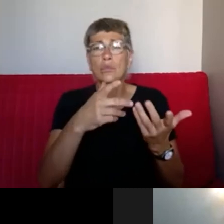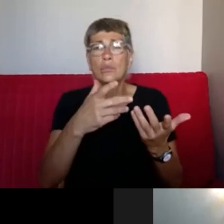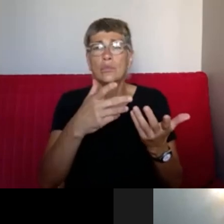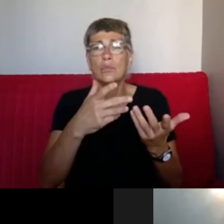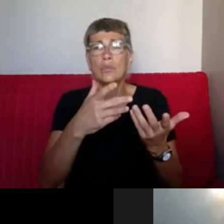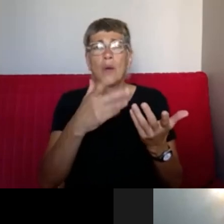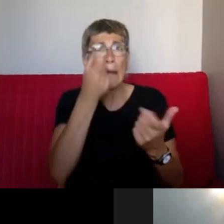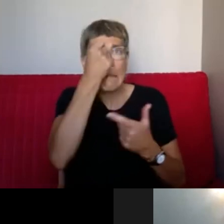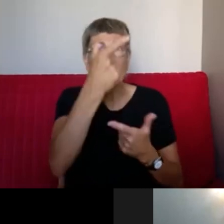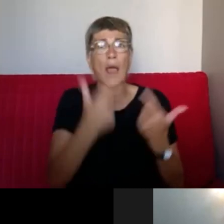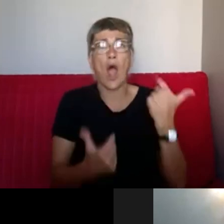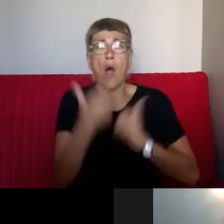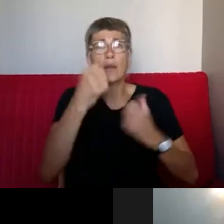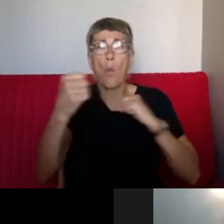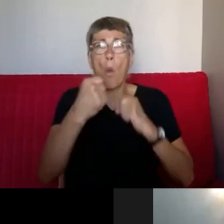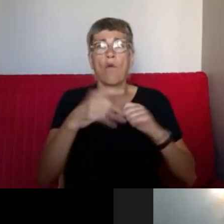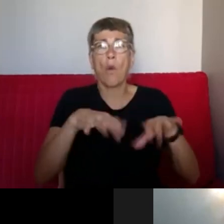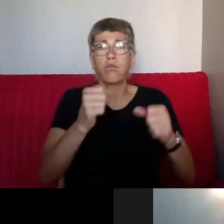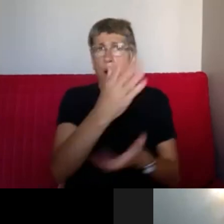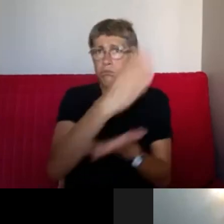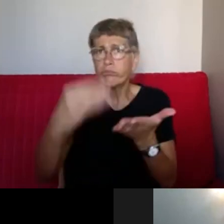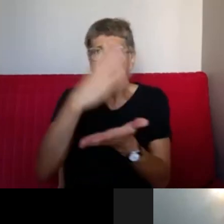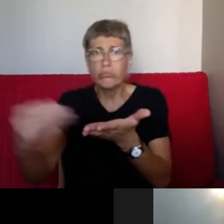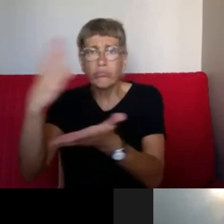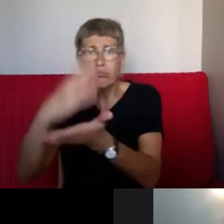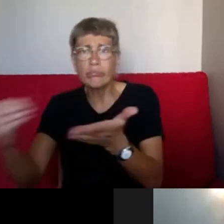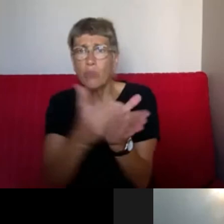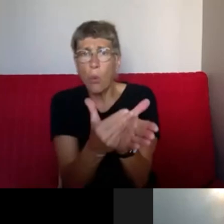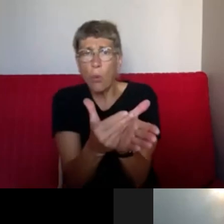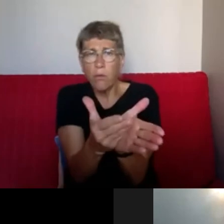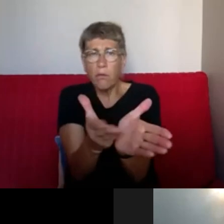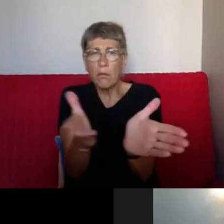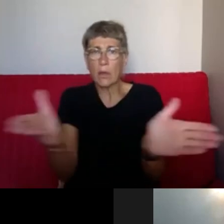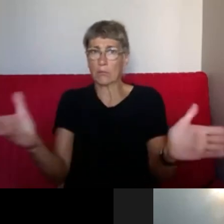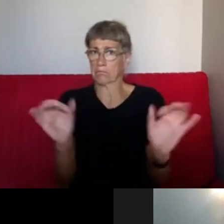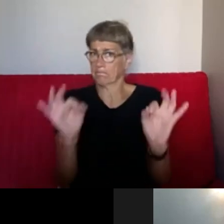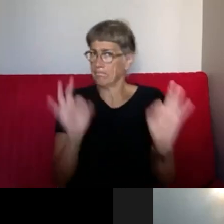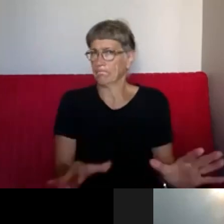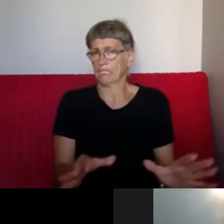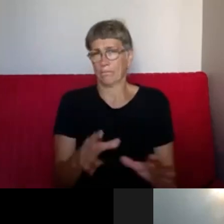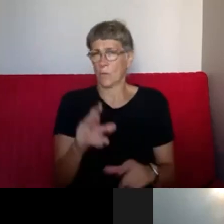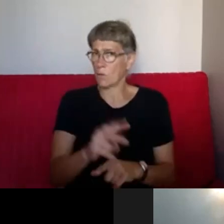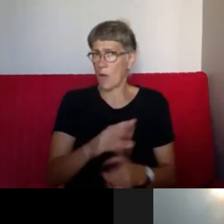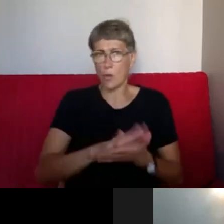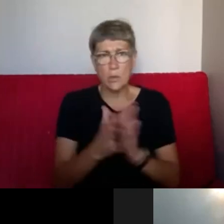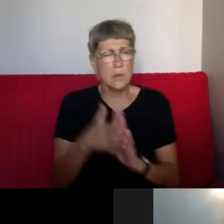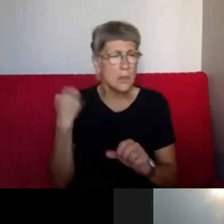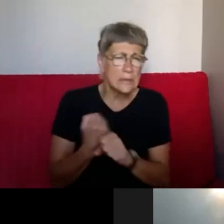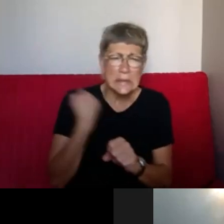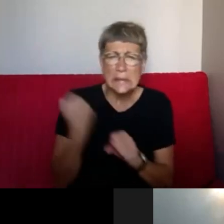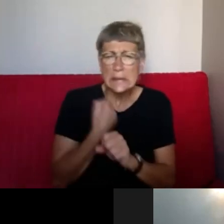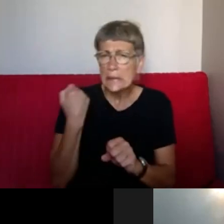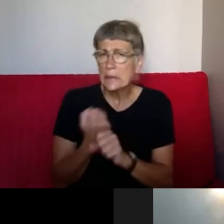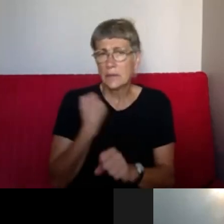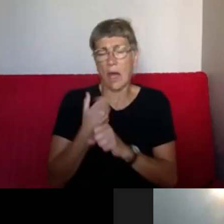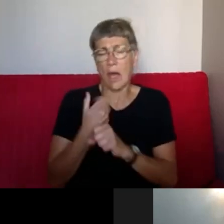cette idée de handi-move emploi, cette idée de SEPH en sens large. Ils ont vraiment, ils ont bossé vraiment comme des tarés pendant tant d'années et